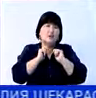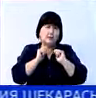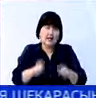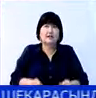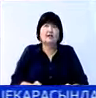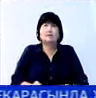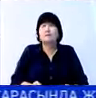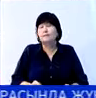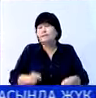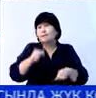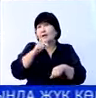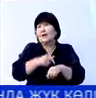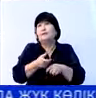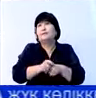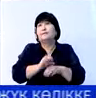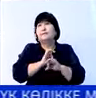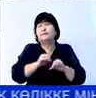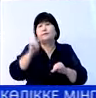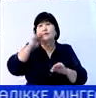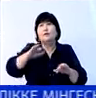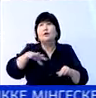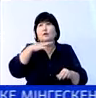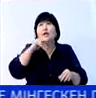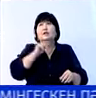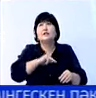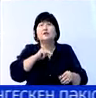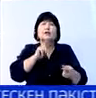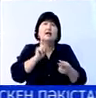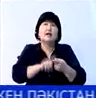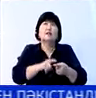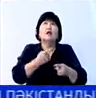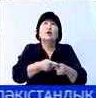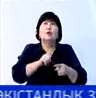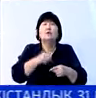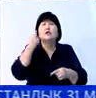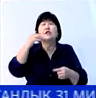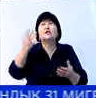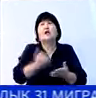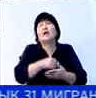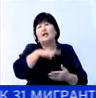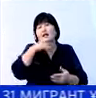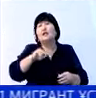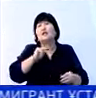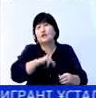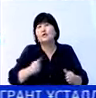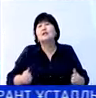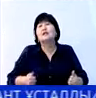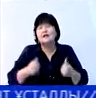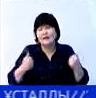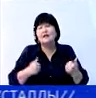Сезімім өте керемет. Оқушыларымның арқасы, біраз еңбектің арқасы. Осы жеңіске жету үшін талай жұмыс жасадық, талай